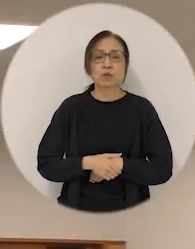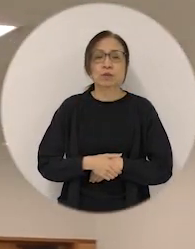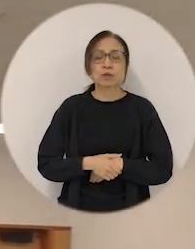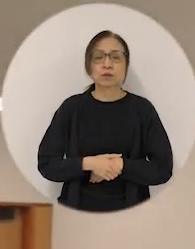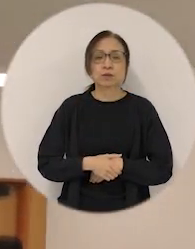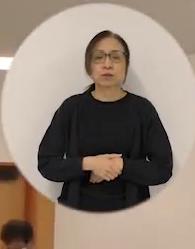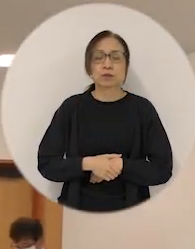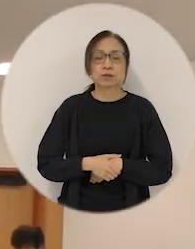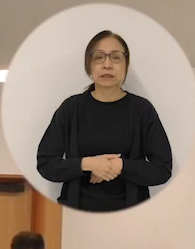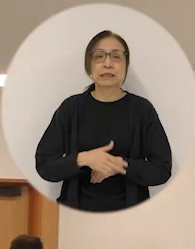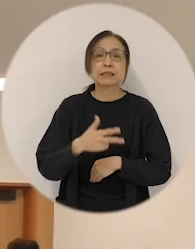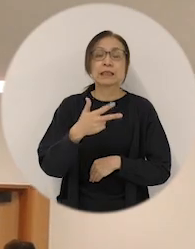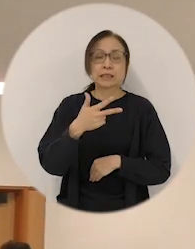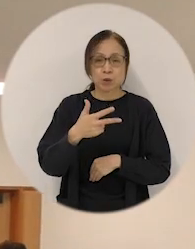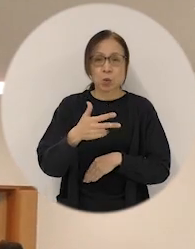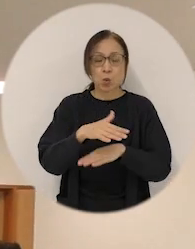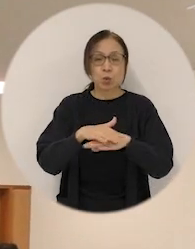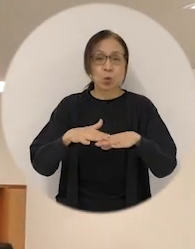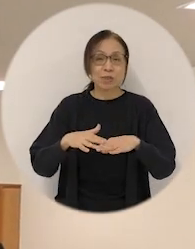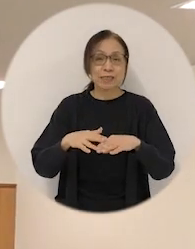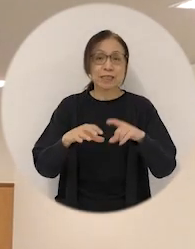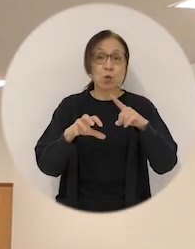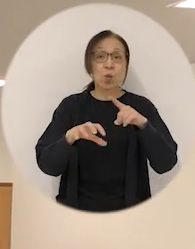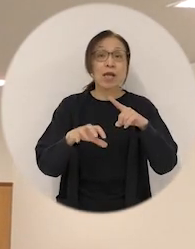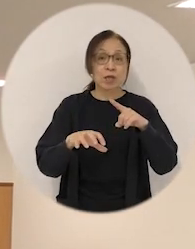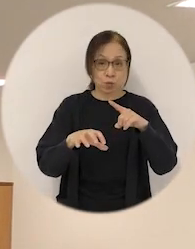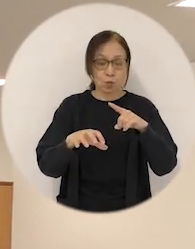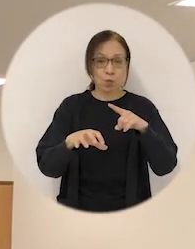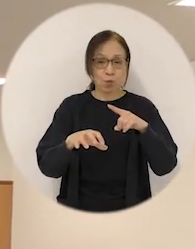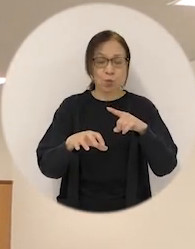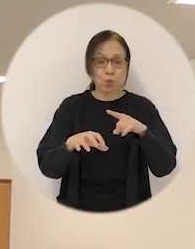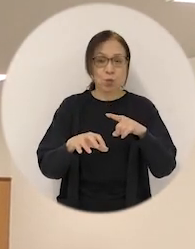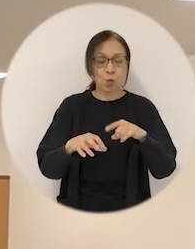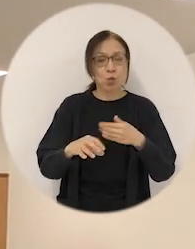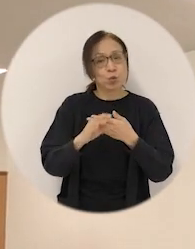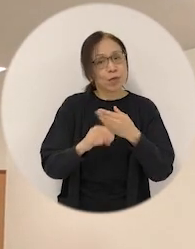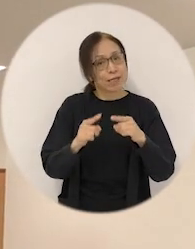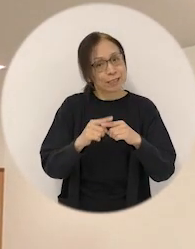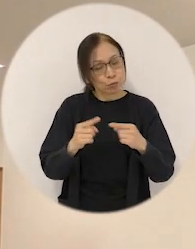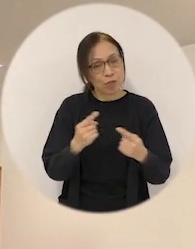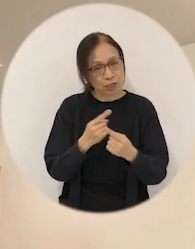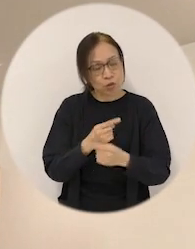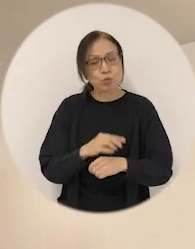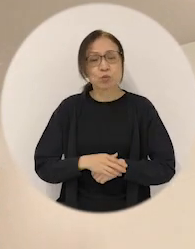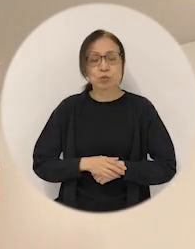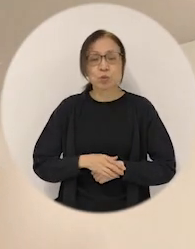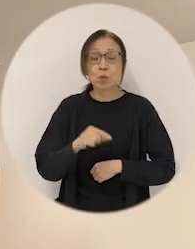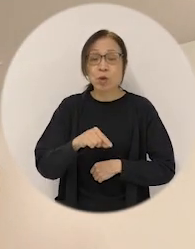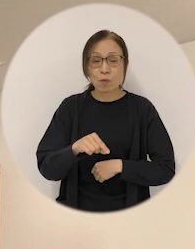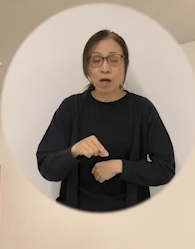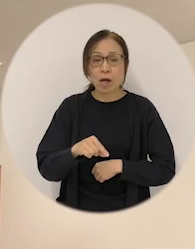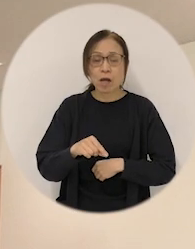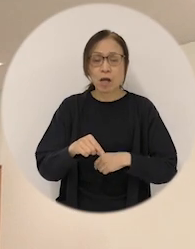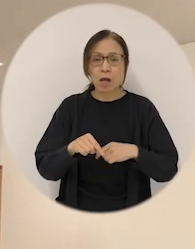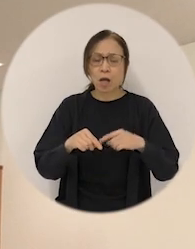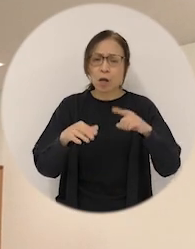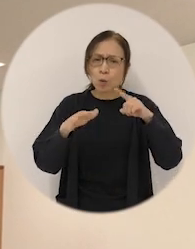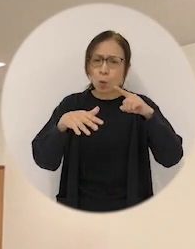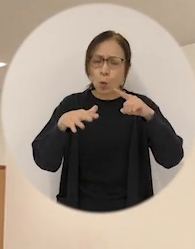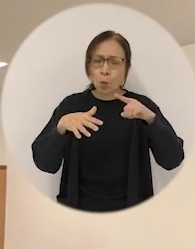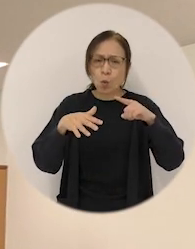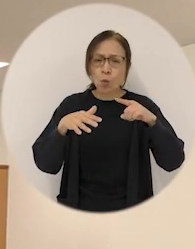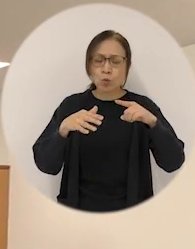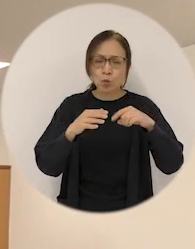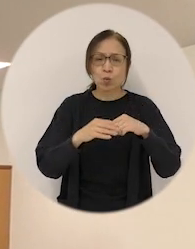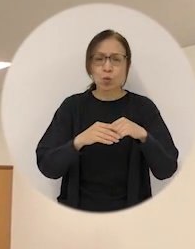須賀川市都市公園の条例の一部を改正するところで、すみません、これ公募対象公園、今後